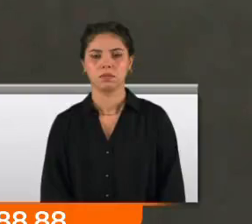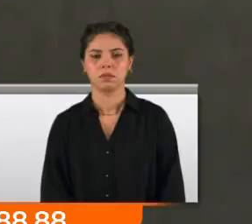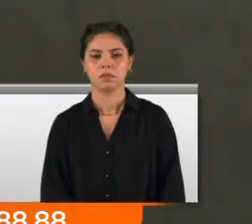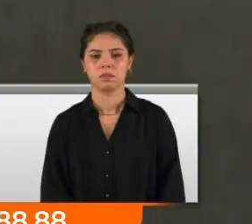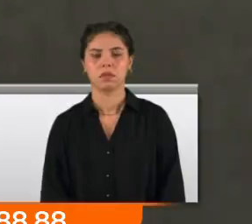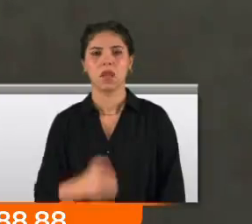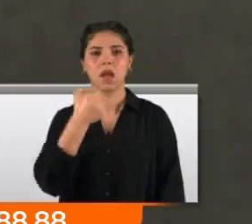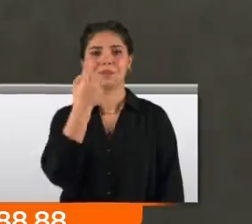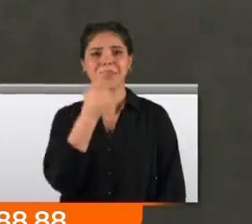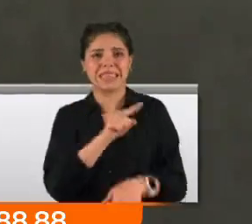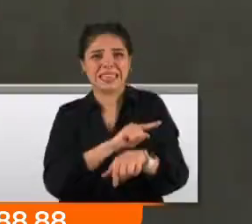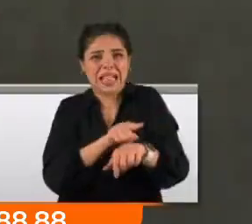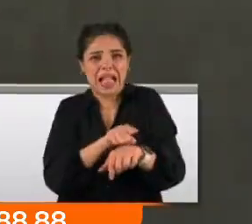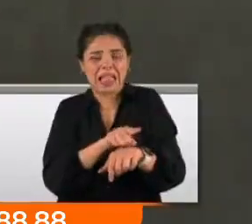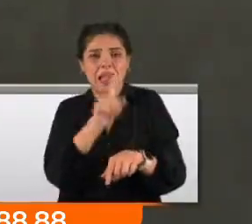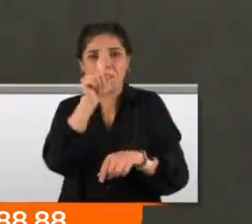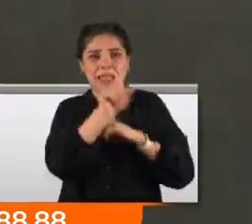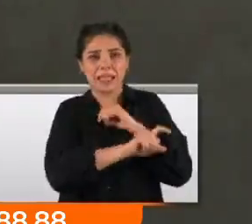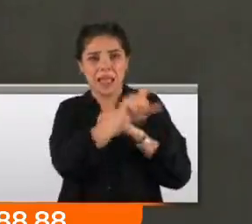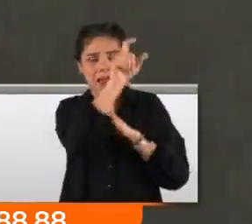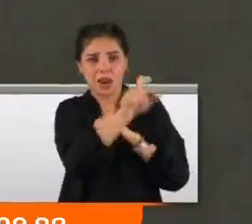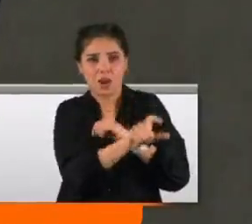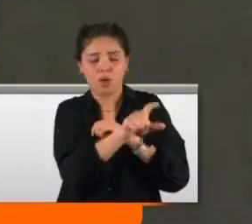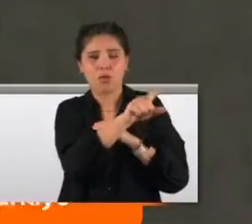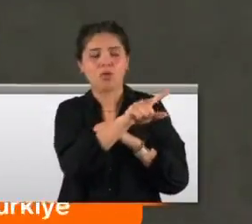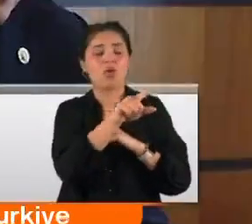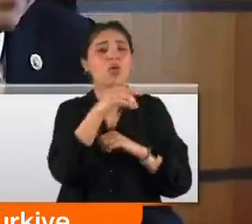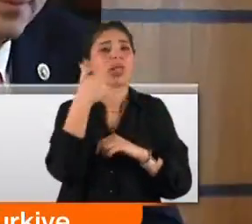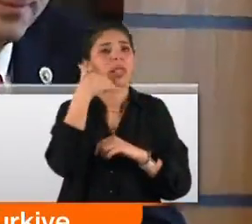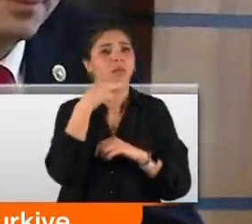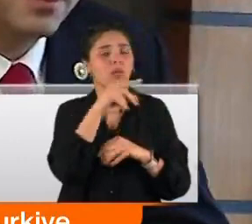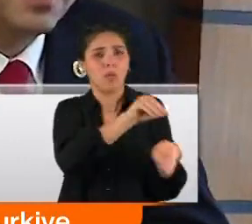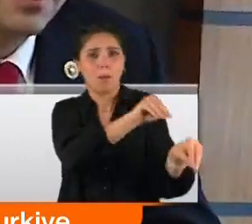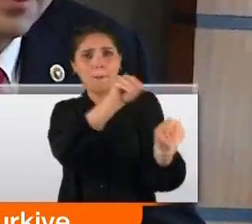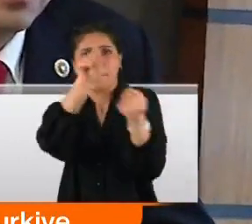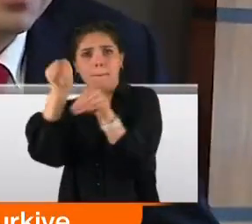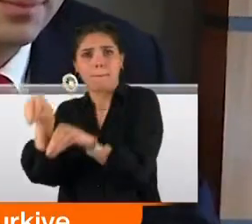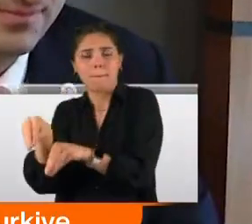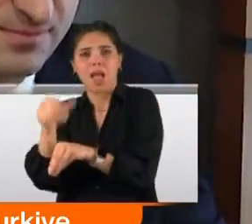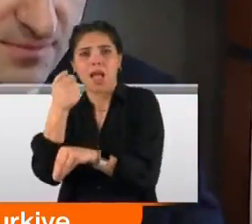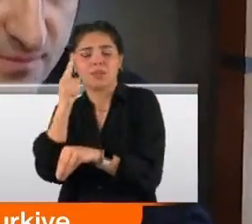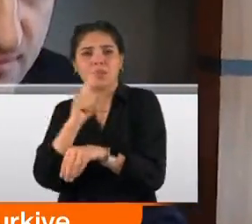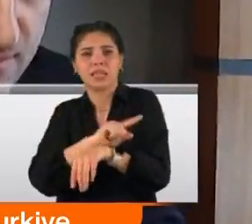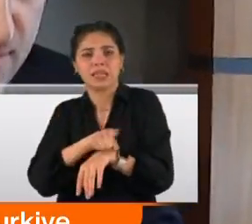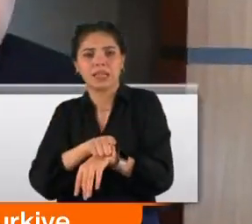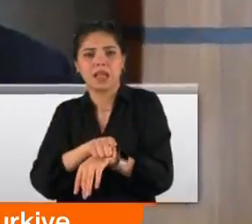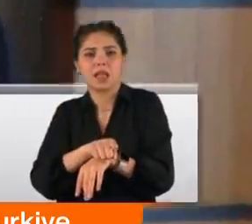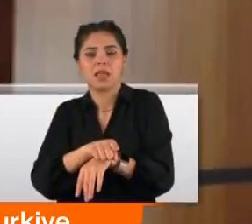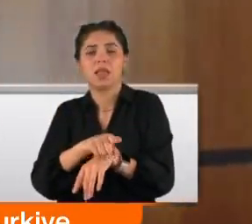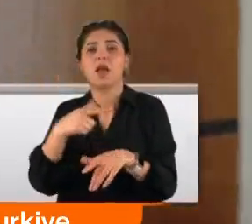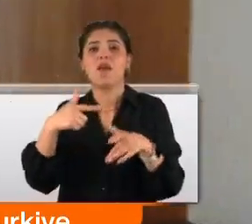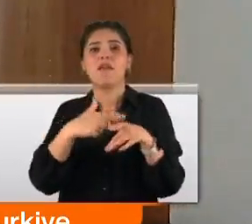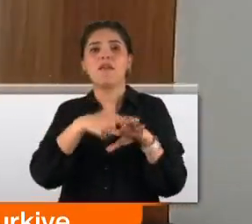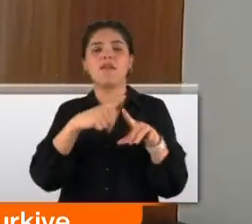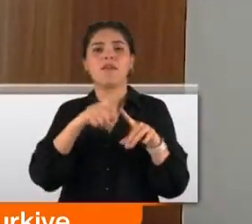...61 saniyede bir teröristin rehberi benimkine kopyalanıyor. İşte o 61 saniyeyle FETÖ'cüler Mehmet Ali